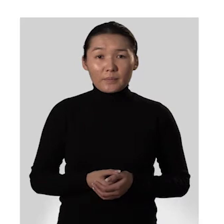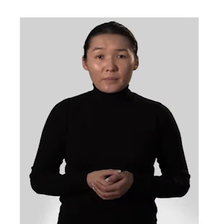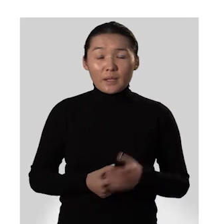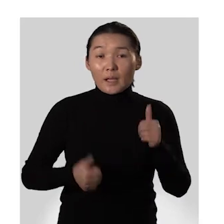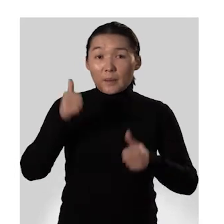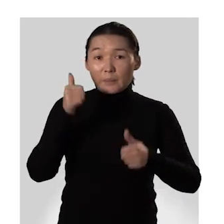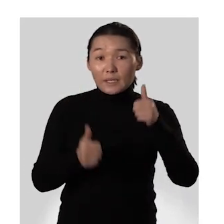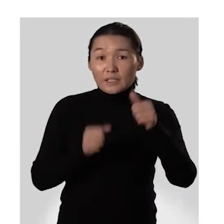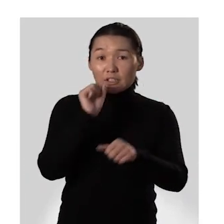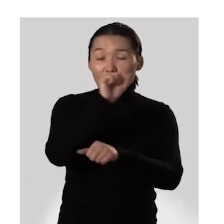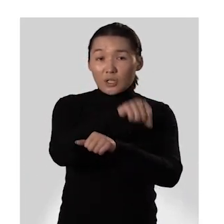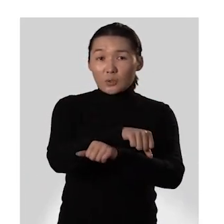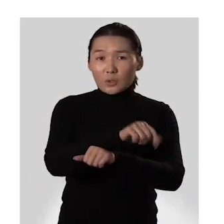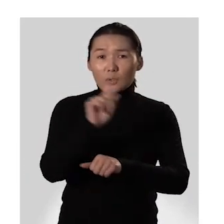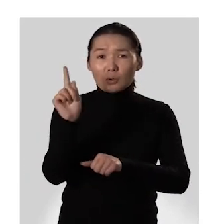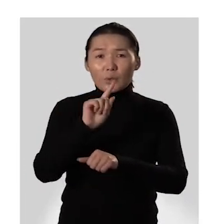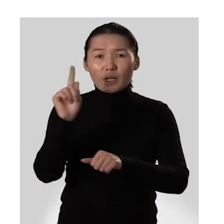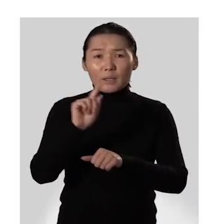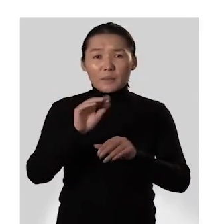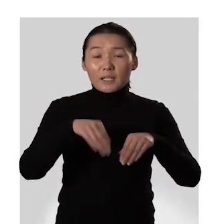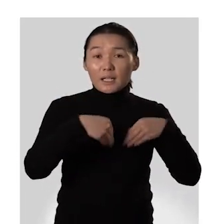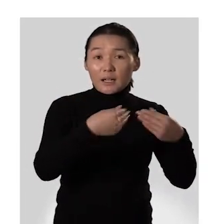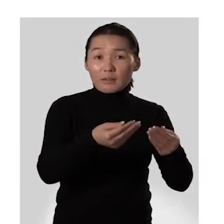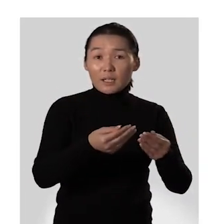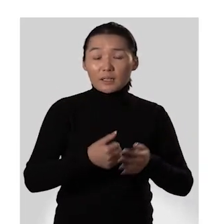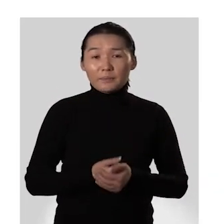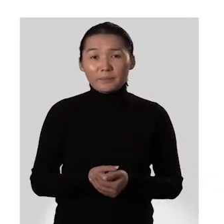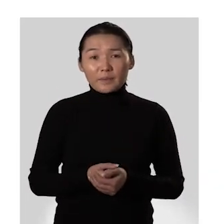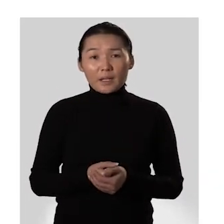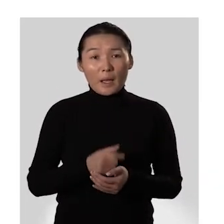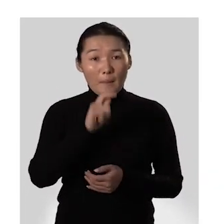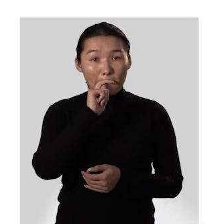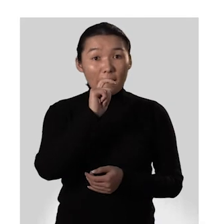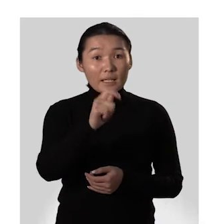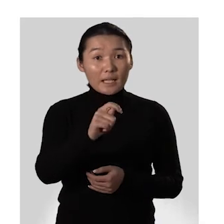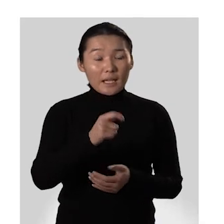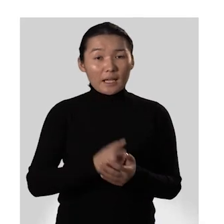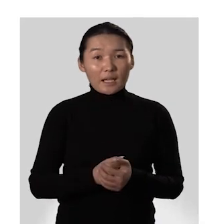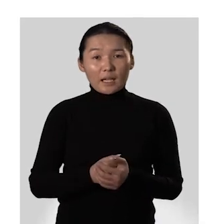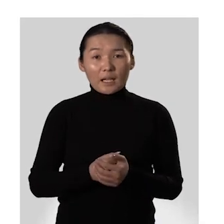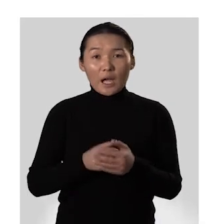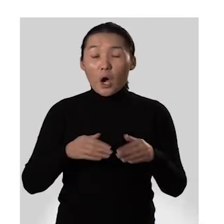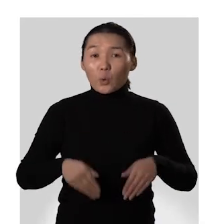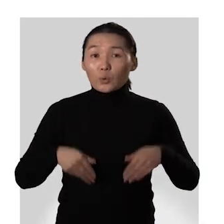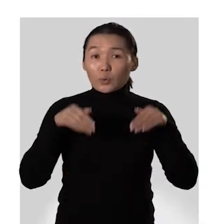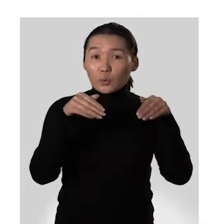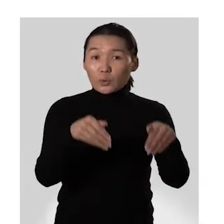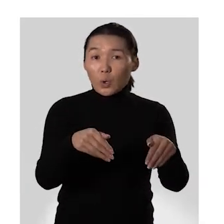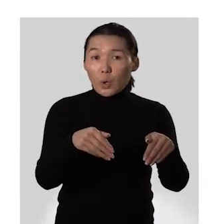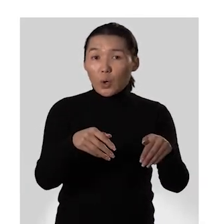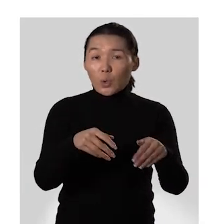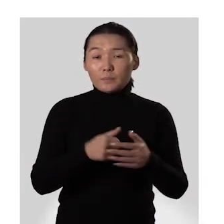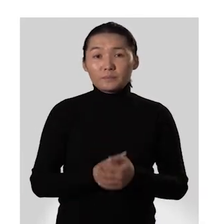Мелдеште жеңүүчүлөргө эмне ыйгарылат? Байге, куттуктоо,